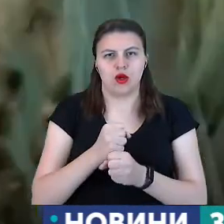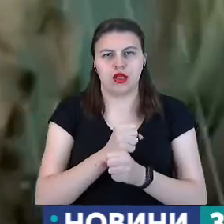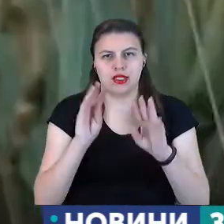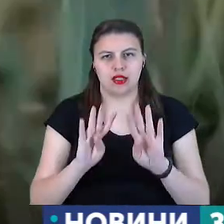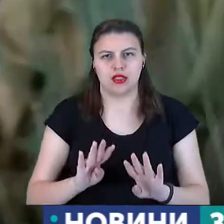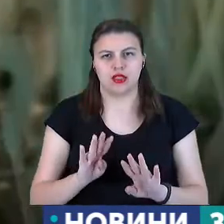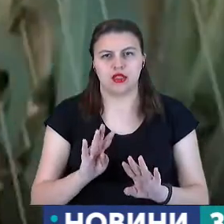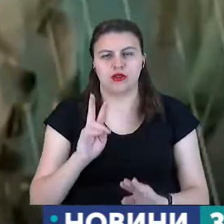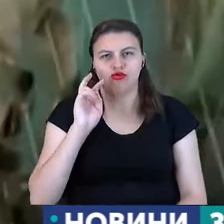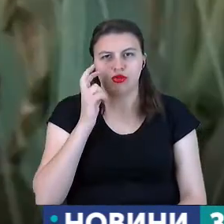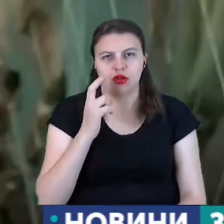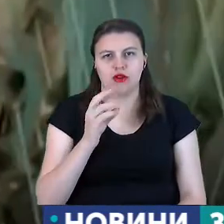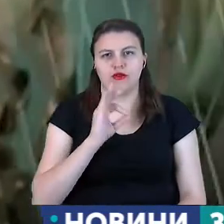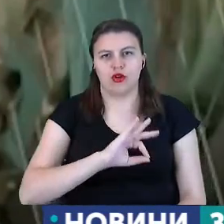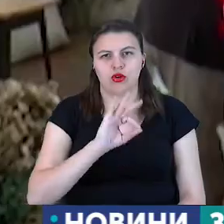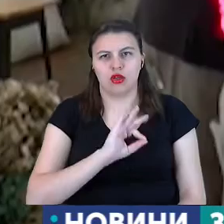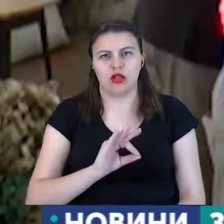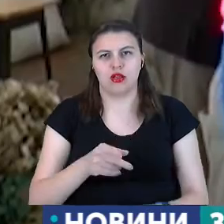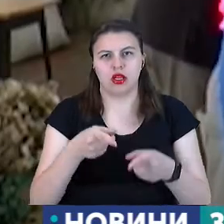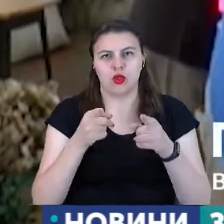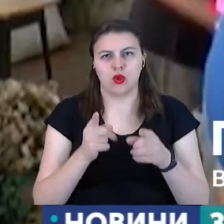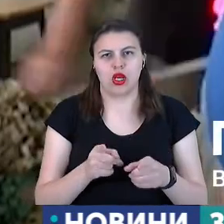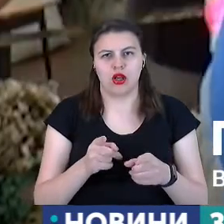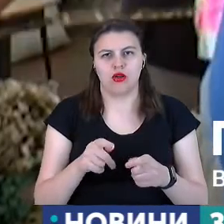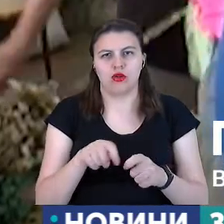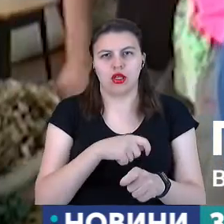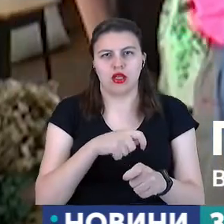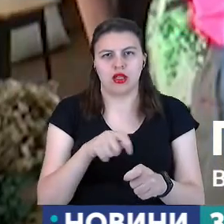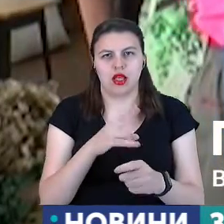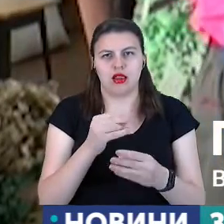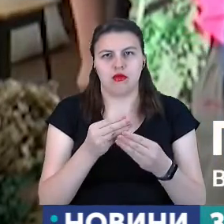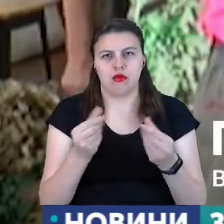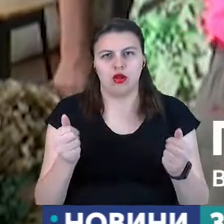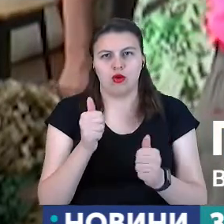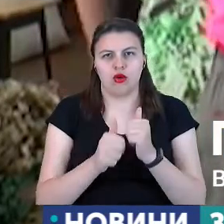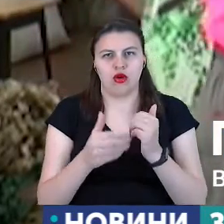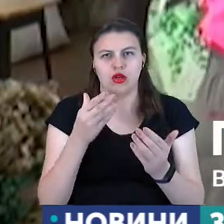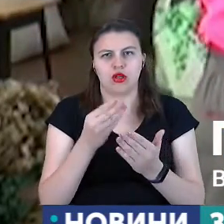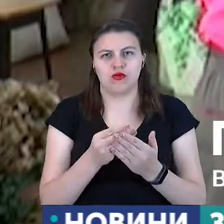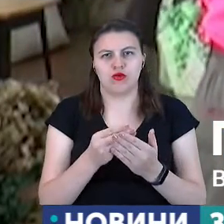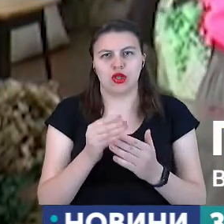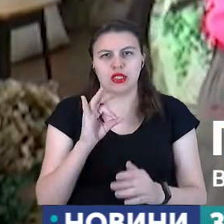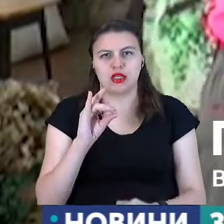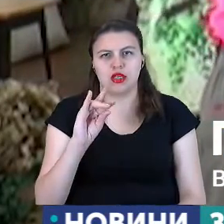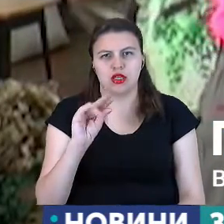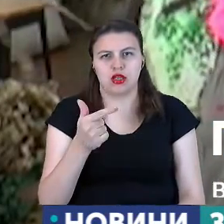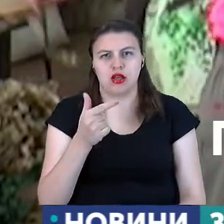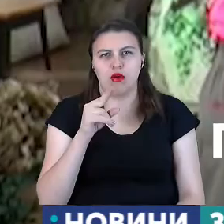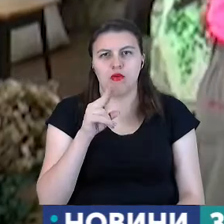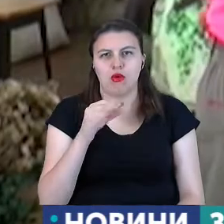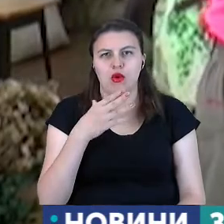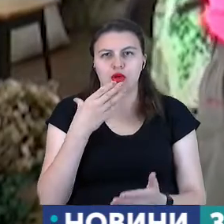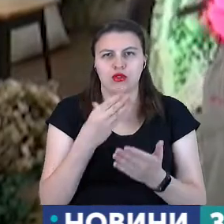натуральну тканину, яка не плавиться. У кожного свій стиль, кожна в'яже по-своєму. В кого квіточки, в